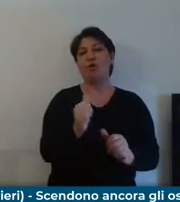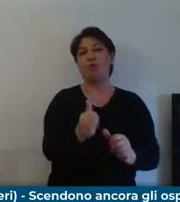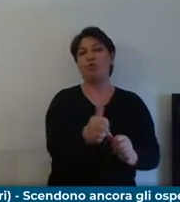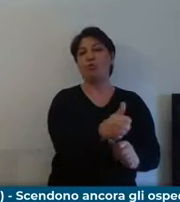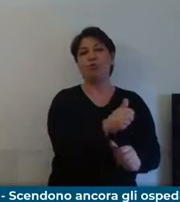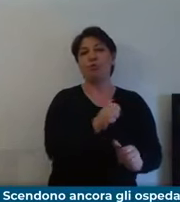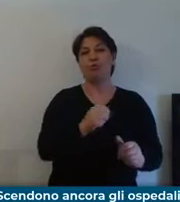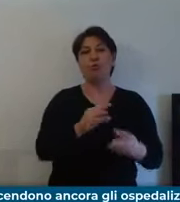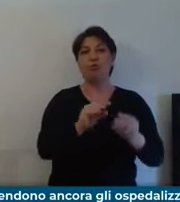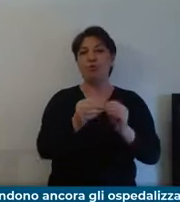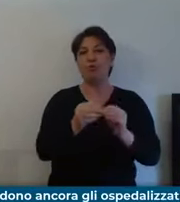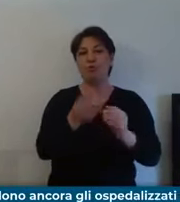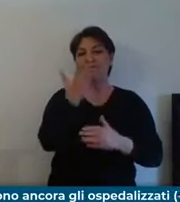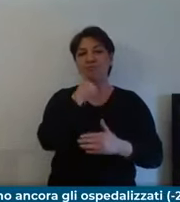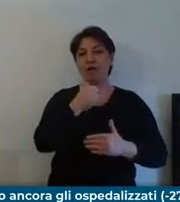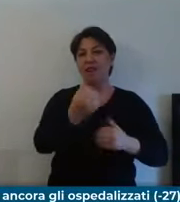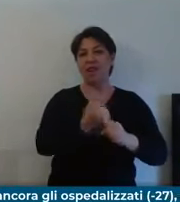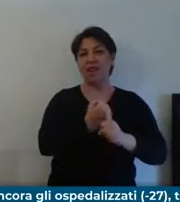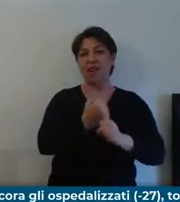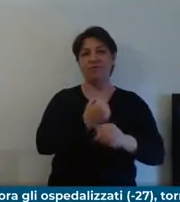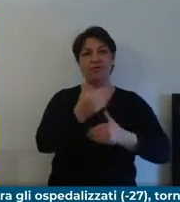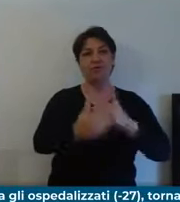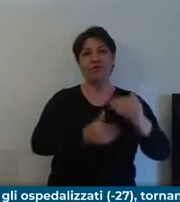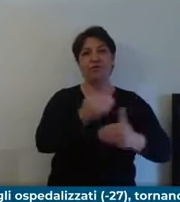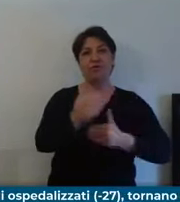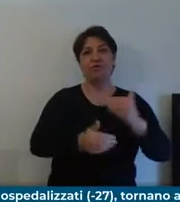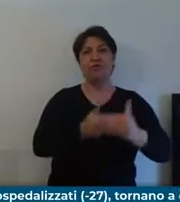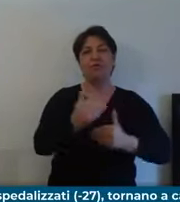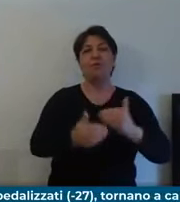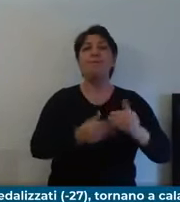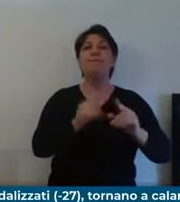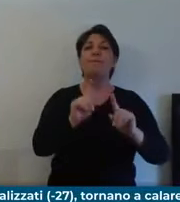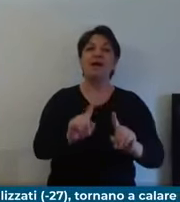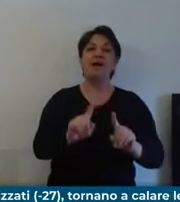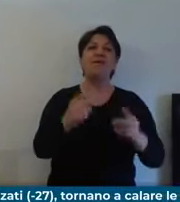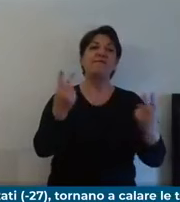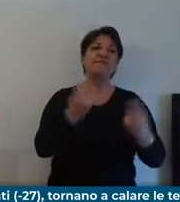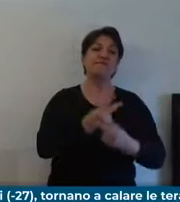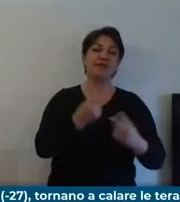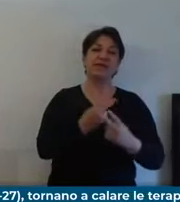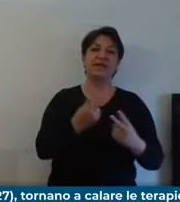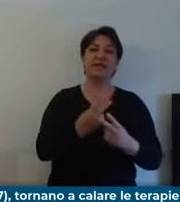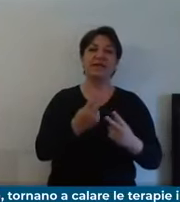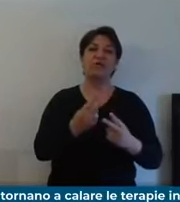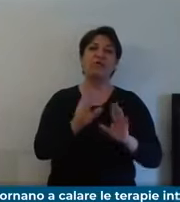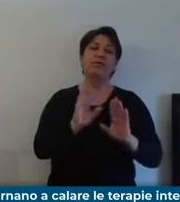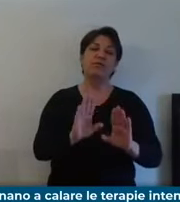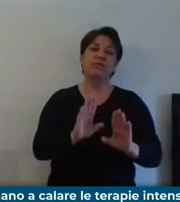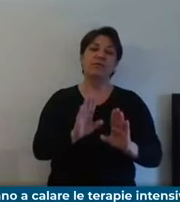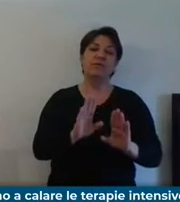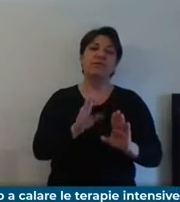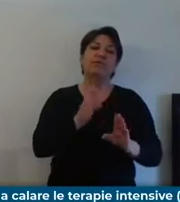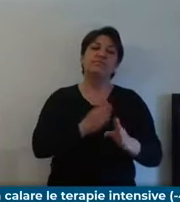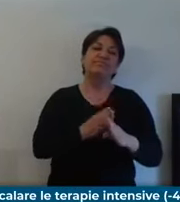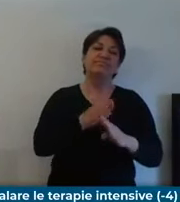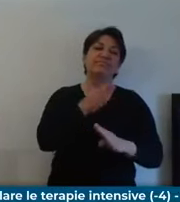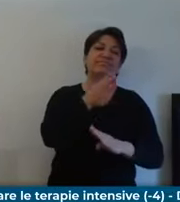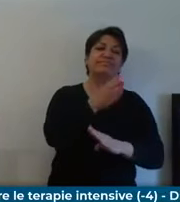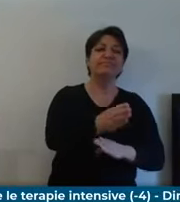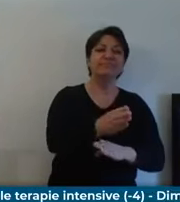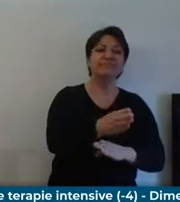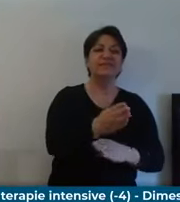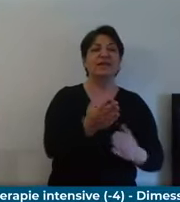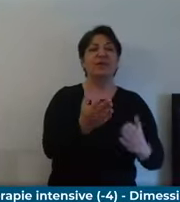evitiamo l'autopresentazione nei pronto soccorso, chiamiamo sempre l'112, è buona norma, è una regola di